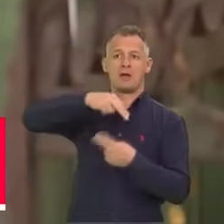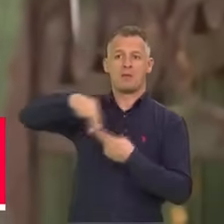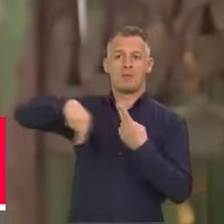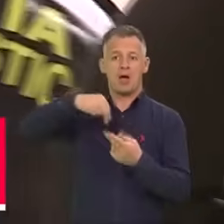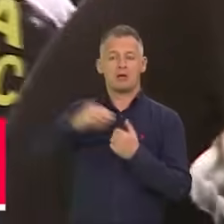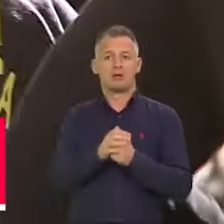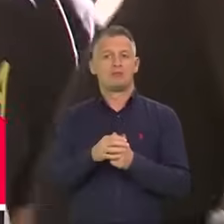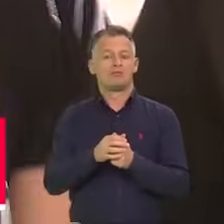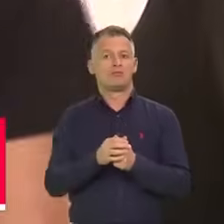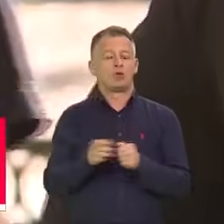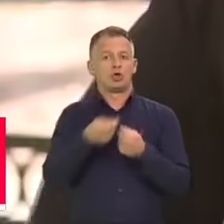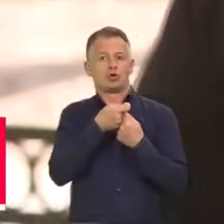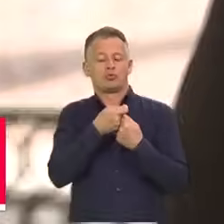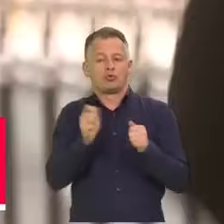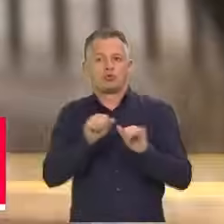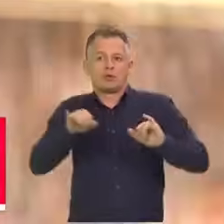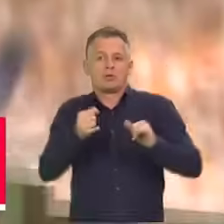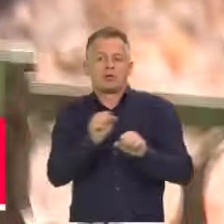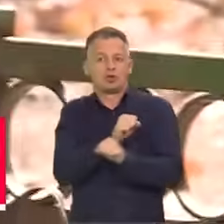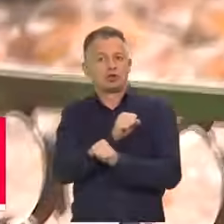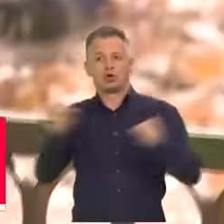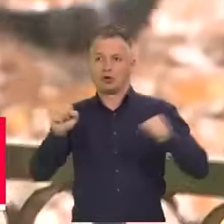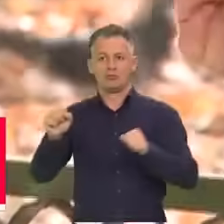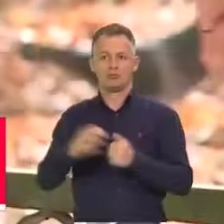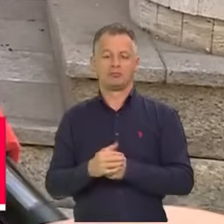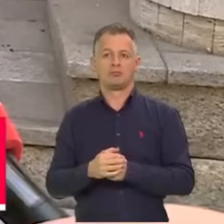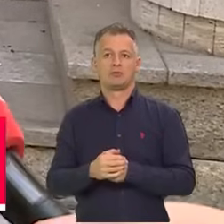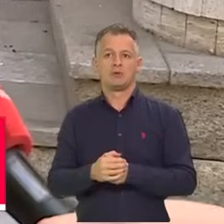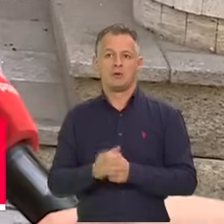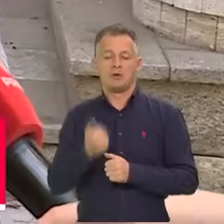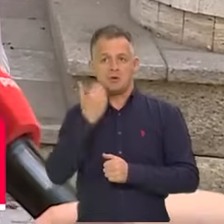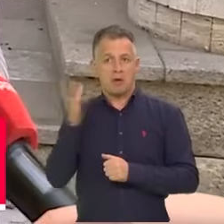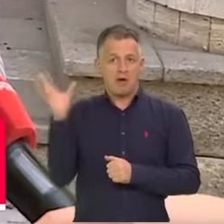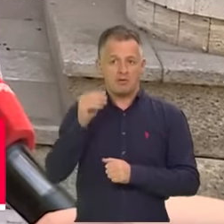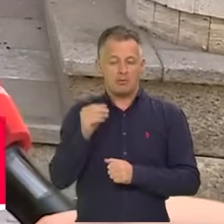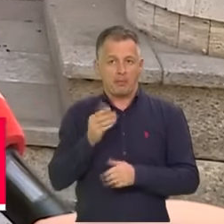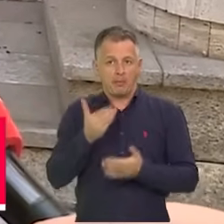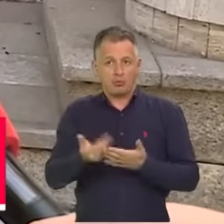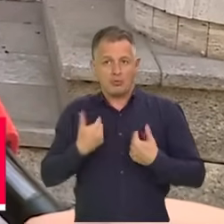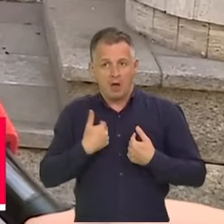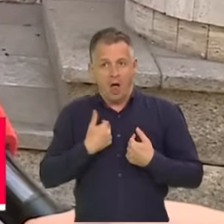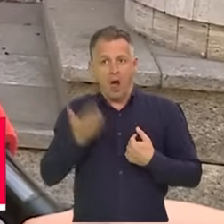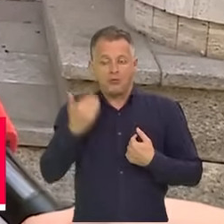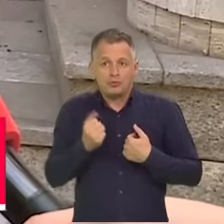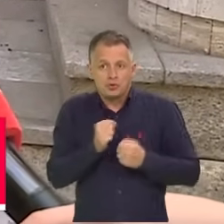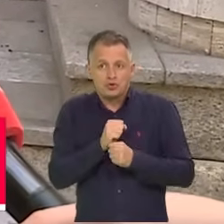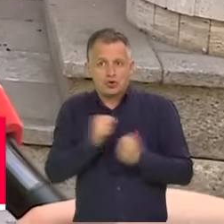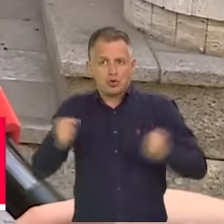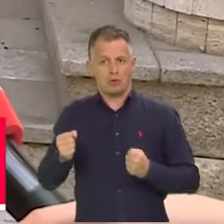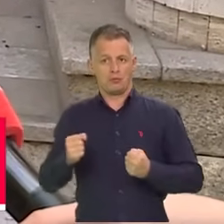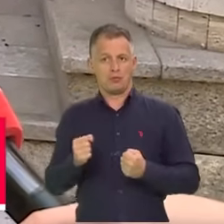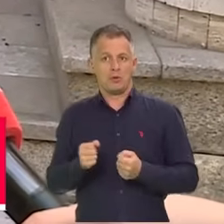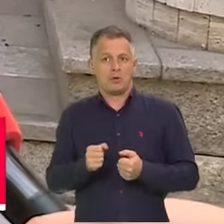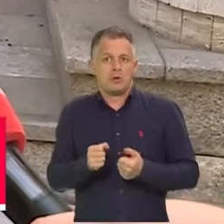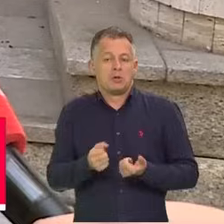totul chiar șocant. Când am auzit, am fost de-a dreptul șocată. Mi s-a părut groaznic că